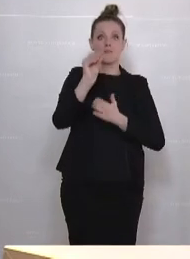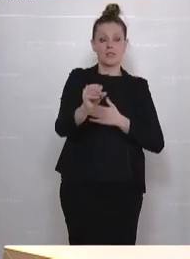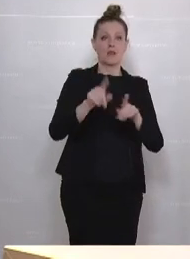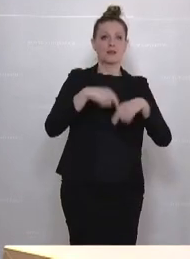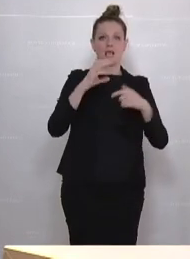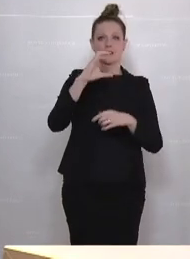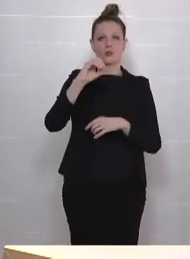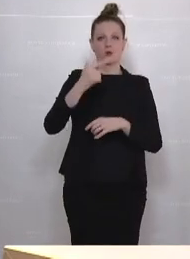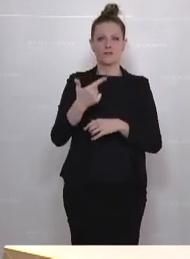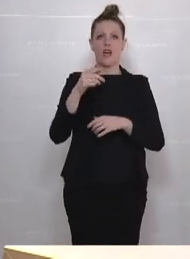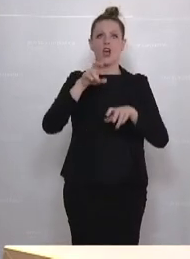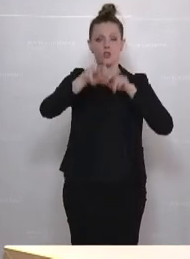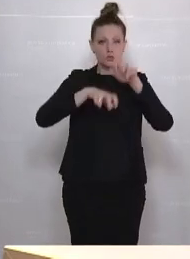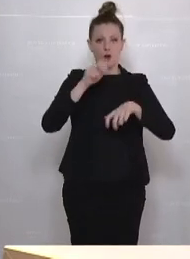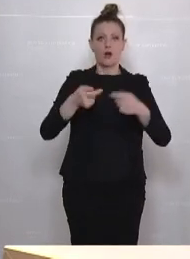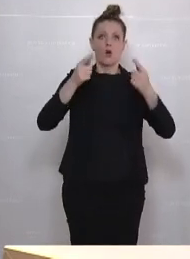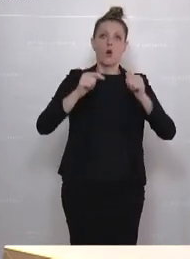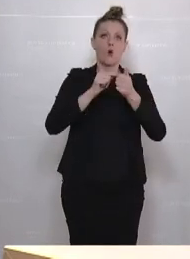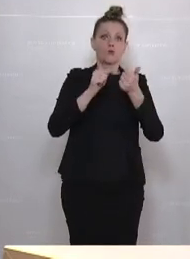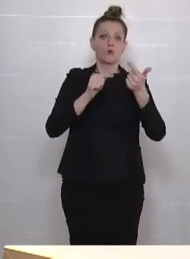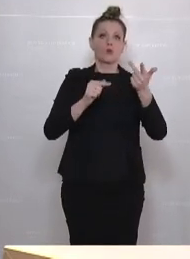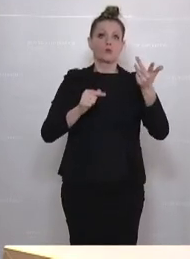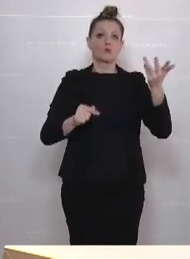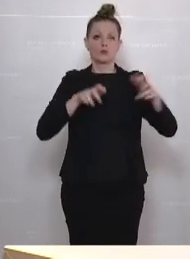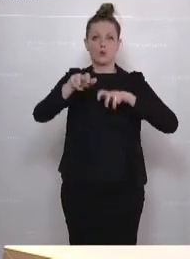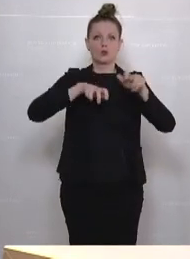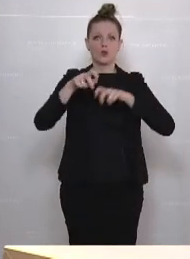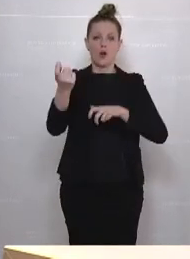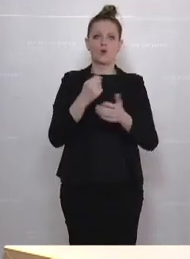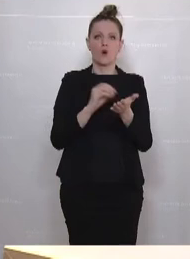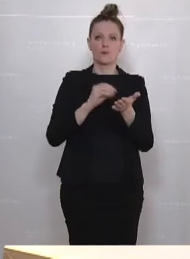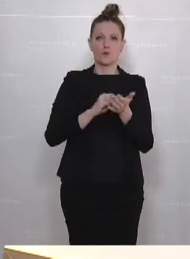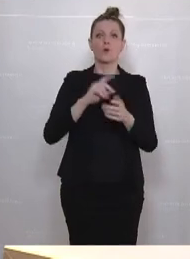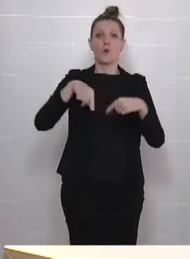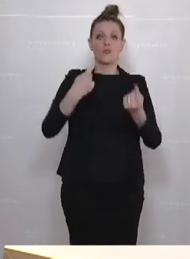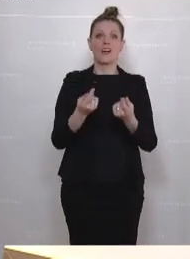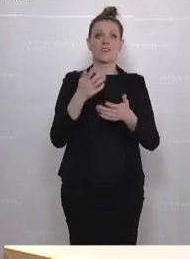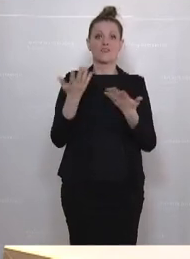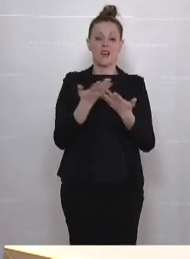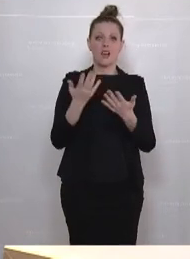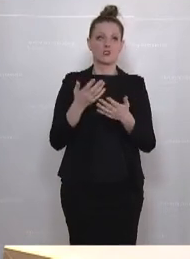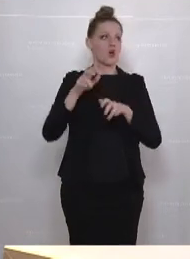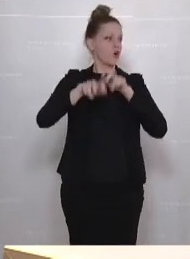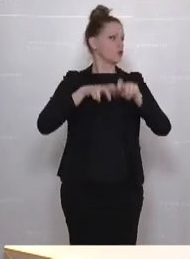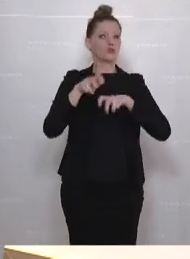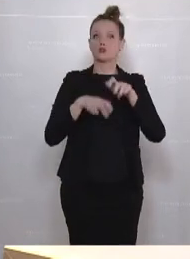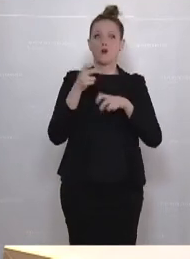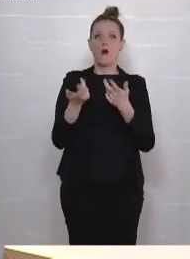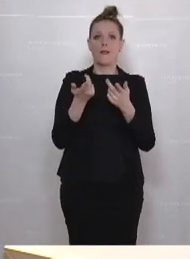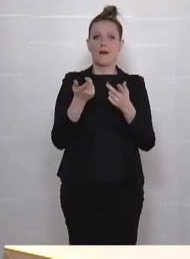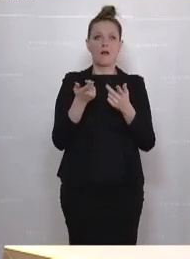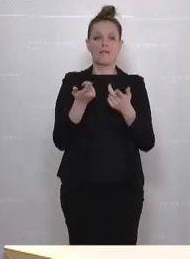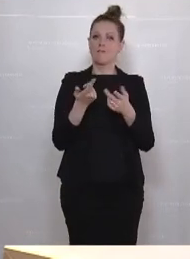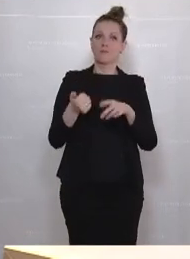eine CO2-Steuer, und dann werden noch viele weitere Steuern folgen, bis wir endgültig unsere Steuerhoheit verloren haben und damit einen der